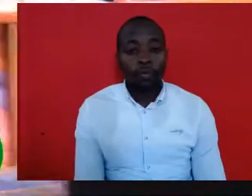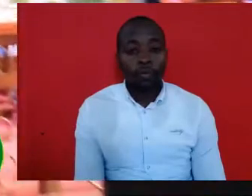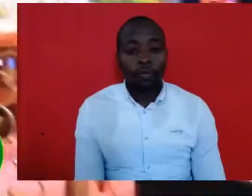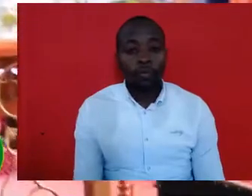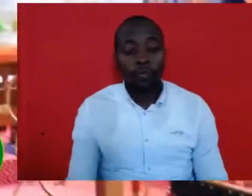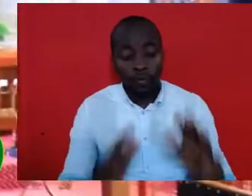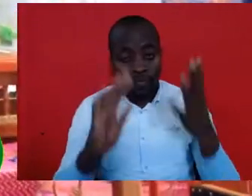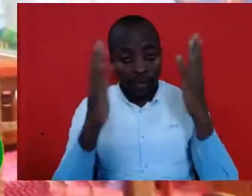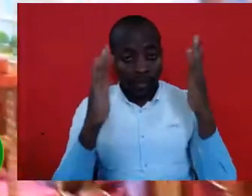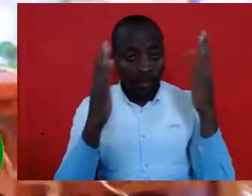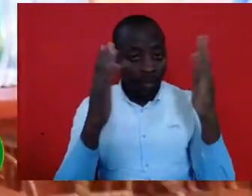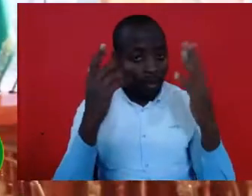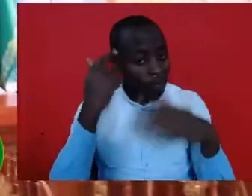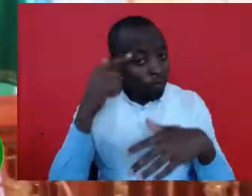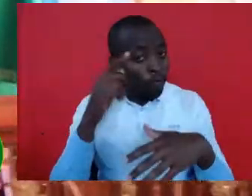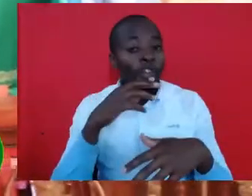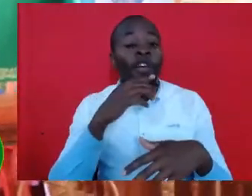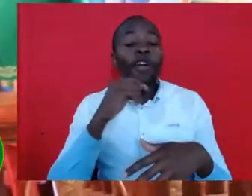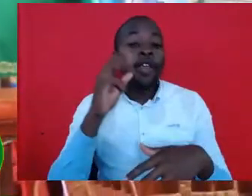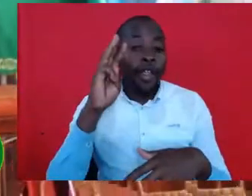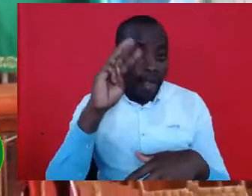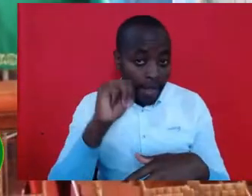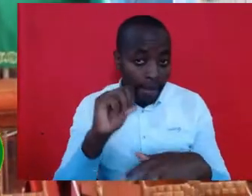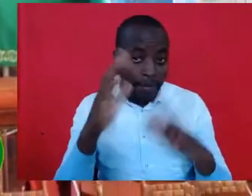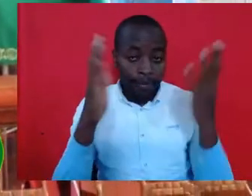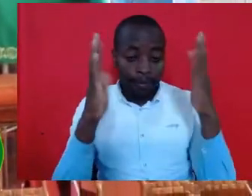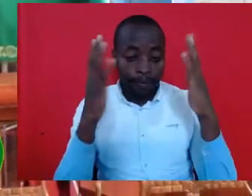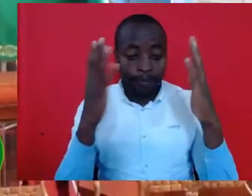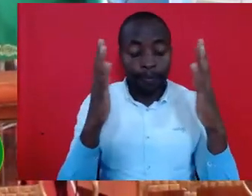Tumpigie makofi Kangara, asante sana.